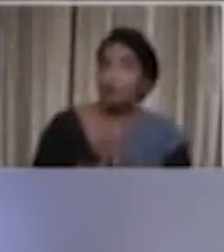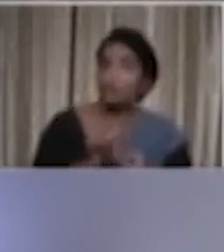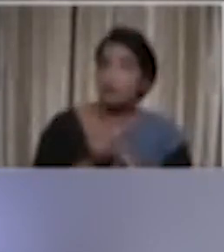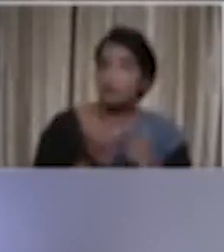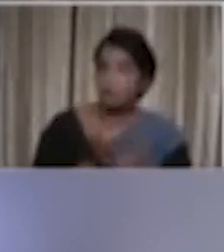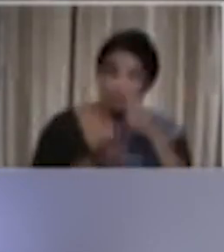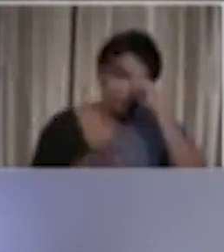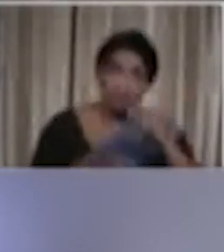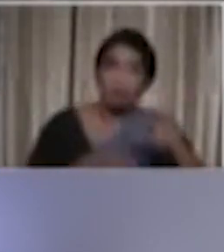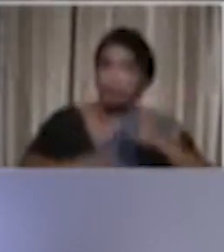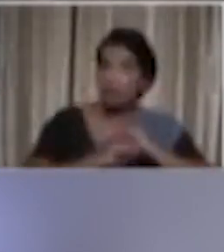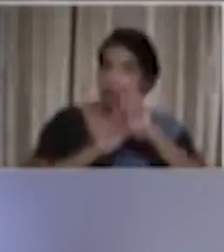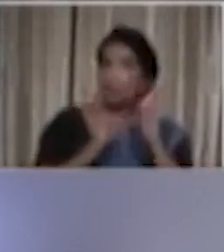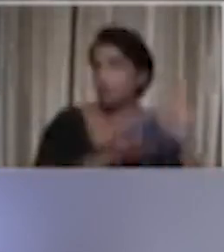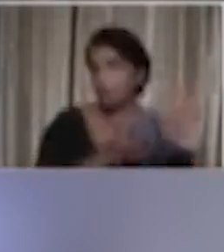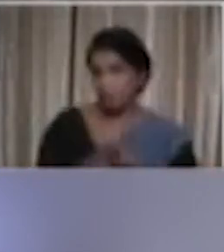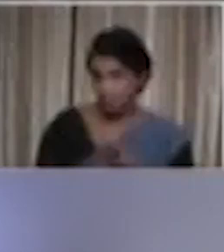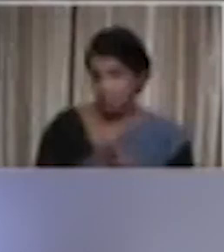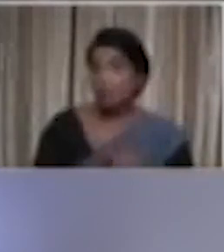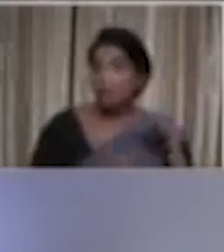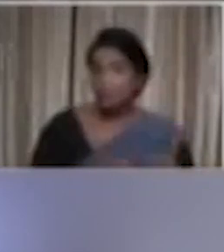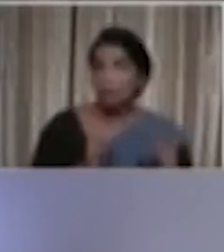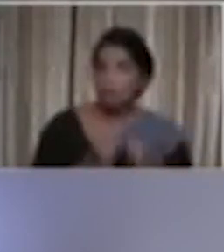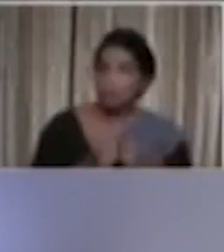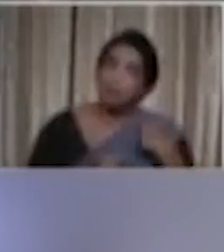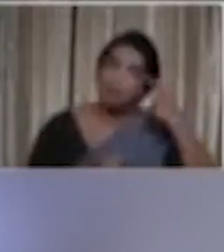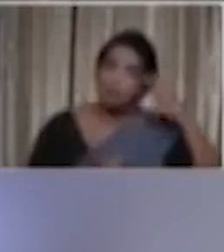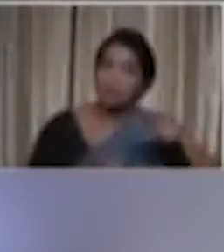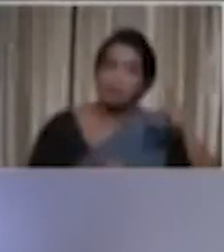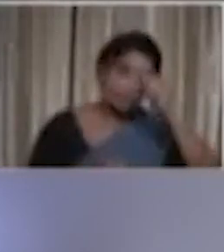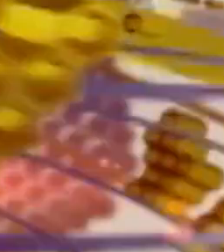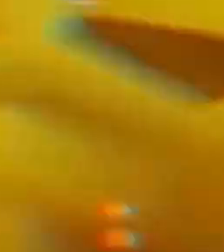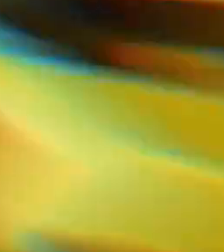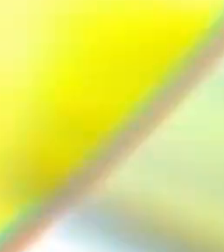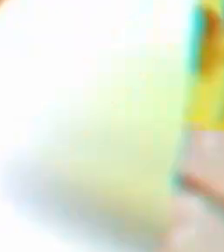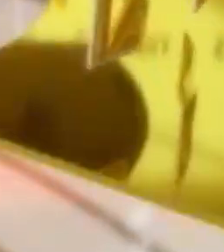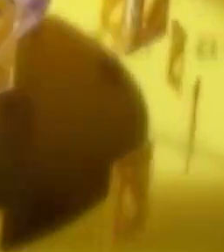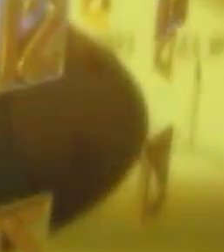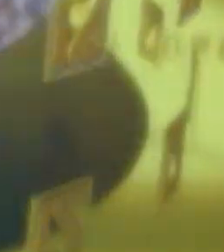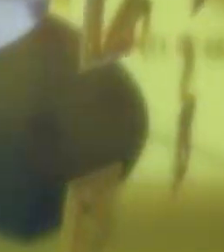ඇමතිතුමා මැදිහත් වෙලා ඒ අවශ්‍ය කාරණා කරනවා. ඒ නිසා මේ කාරණාදී මම විශ්වාස කරනවා එතුමාගේ සහයෝගය අවශ්‍යයි.